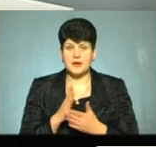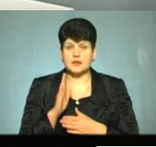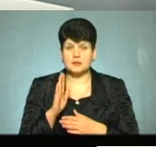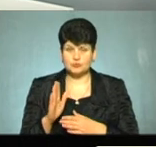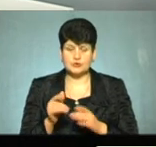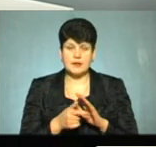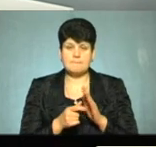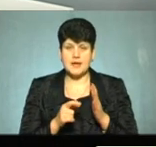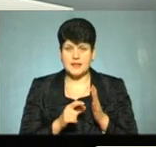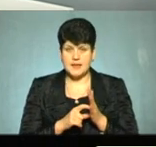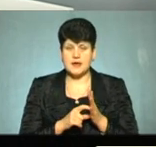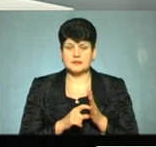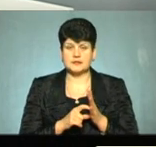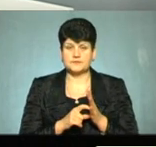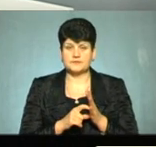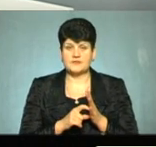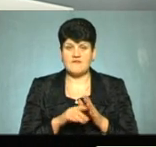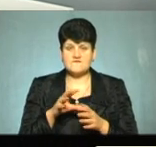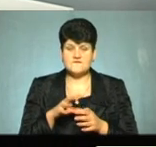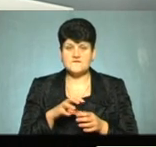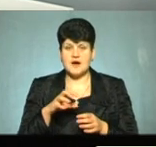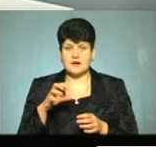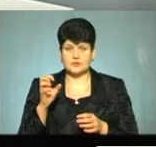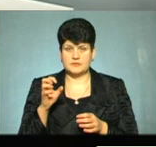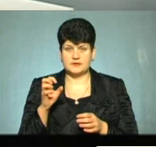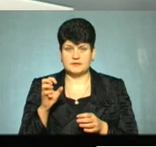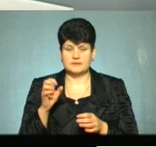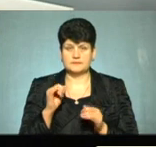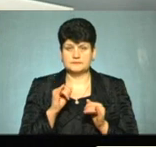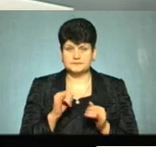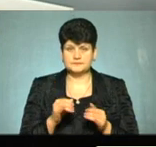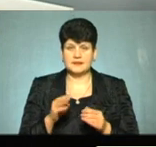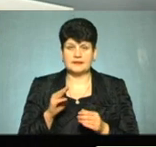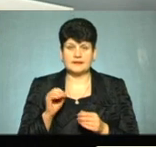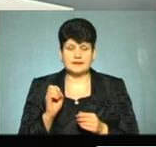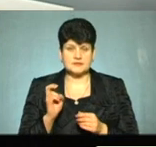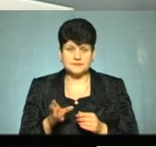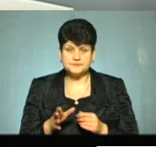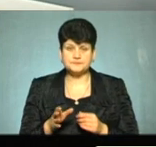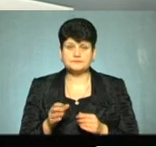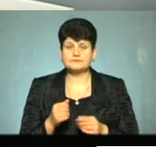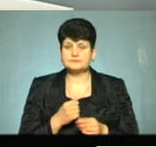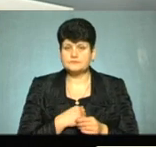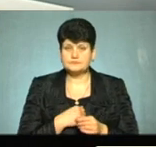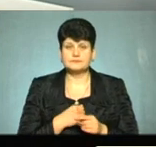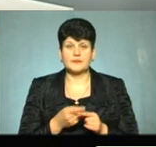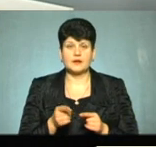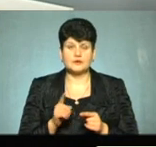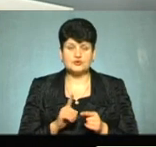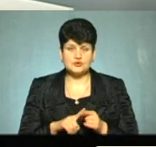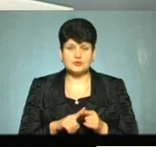має бути палати, боксовані палати з вакуумним негативним тиском, від'ємним тиском. На жаль,